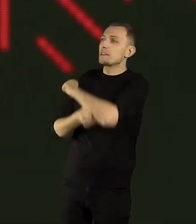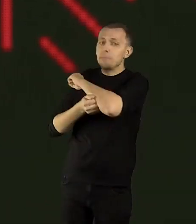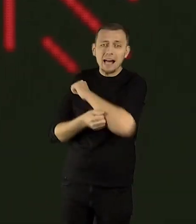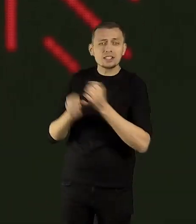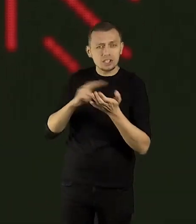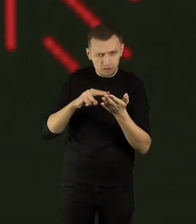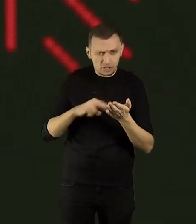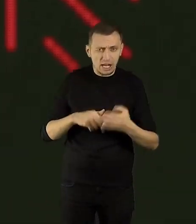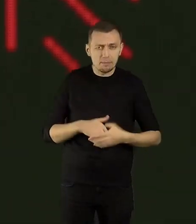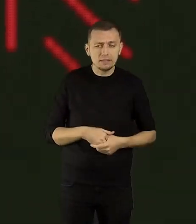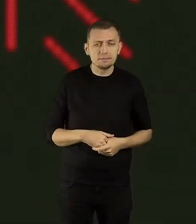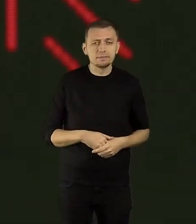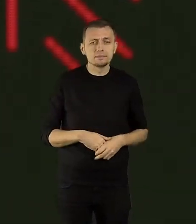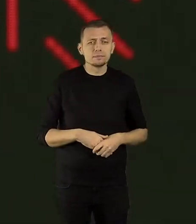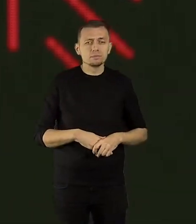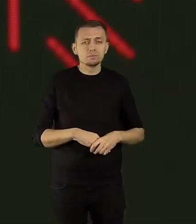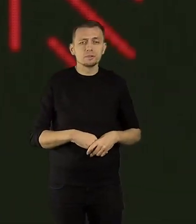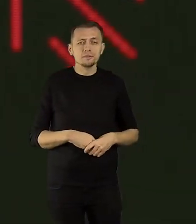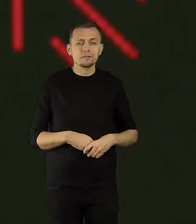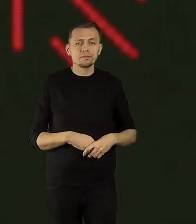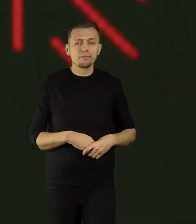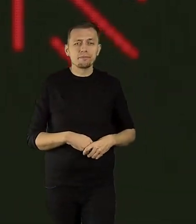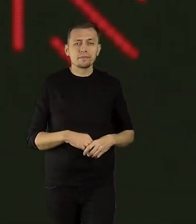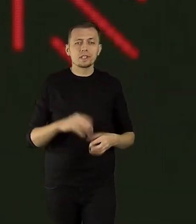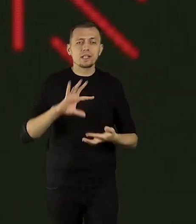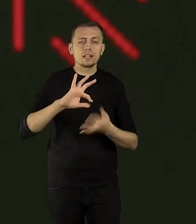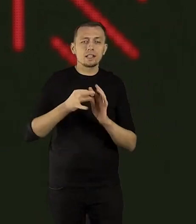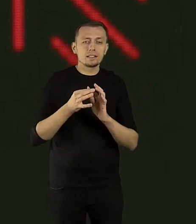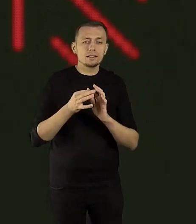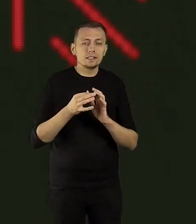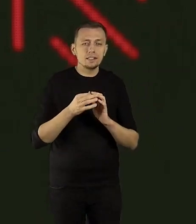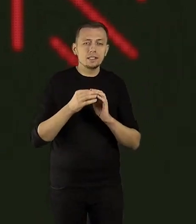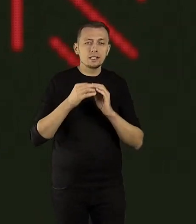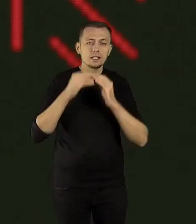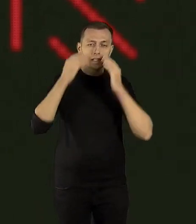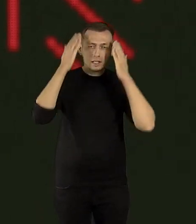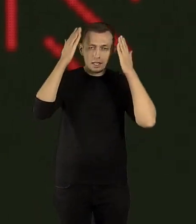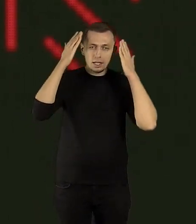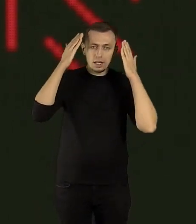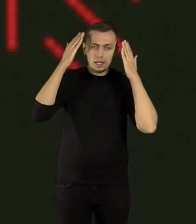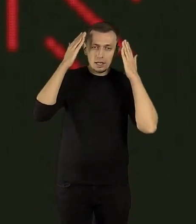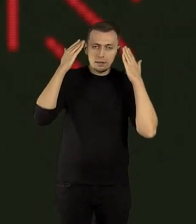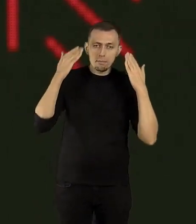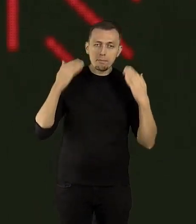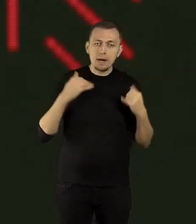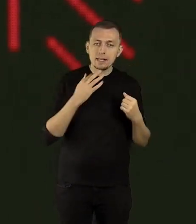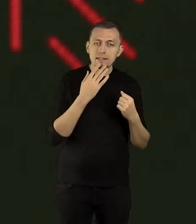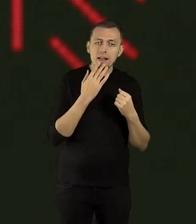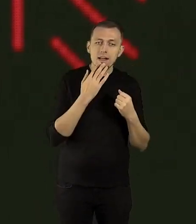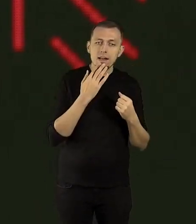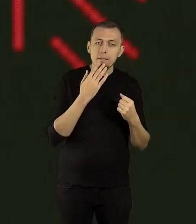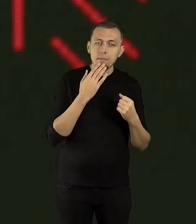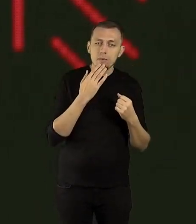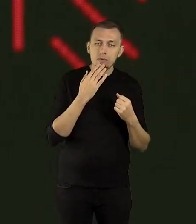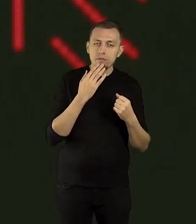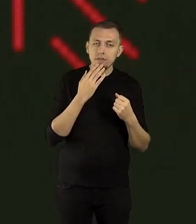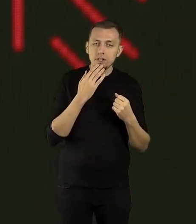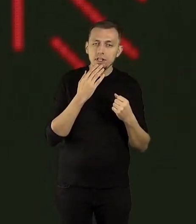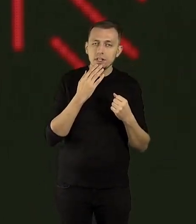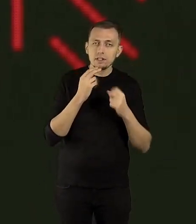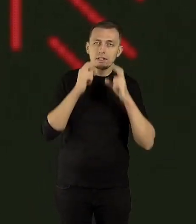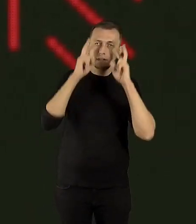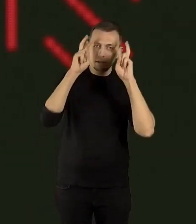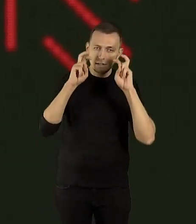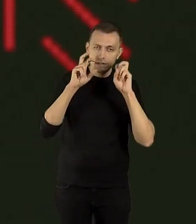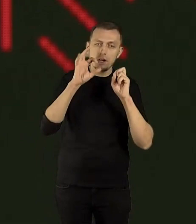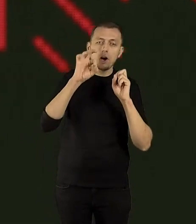mówi w domyśle On, mówi o Jezusie Chrystusie, którego nosi pod sercem. Ale w